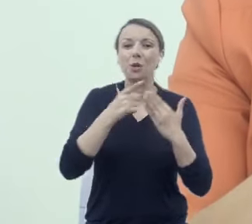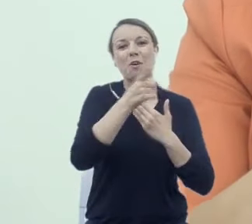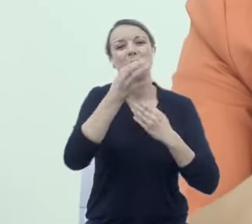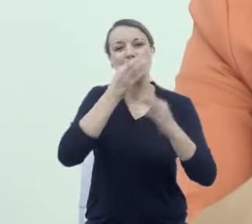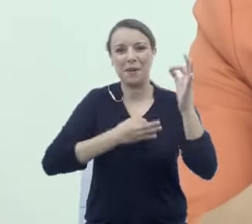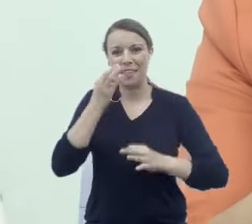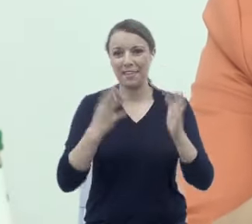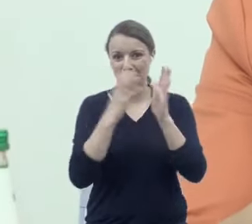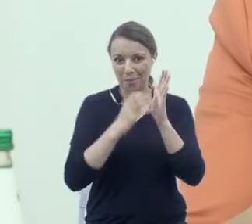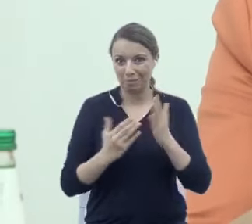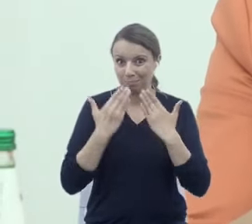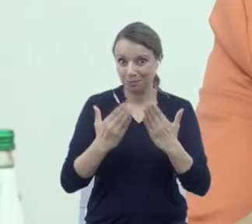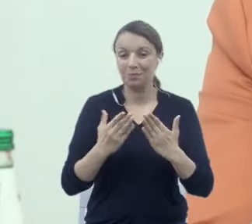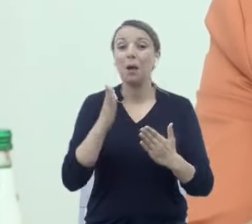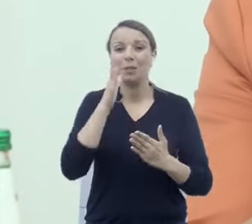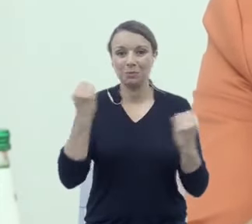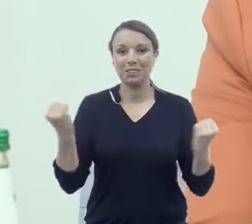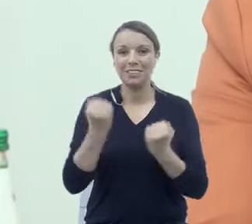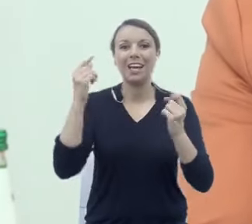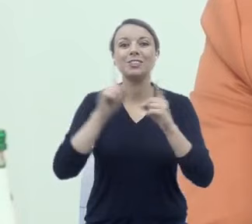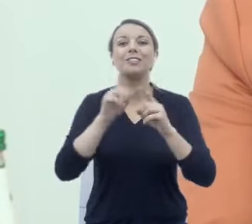pytania. Postaramy się do nich wrócić w